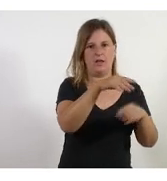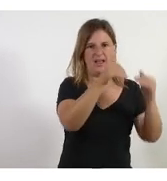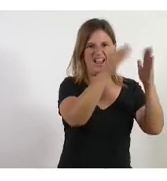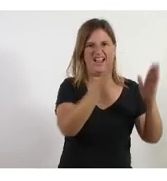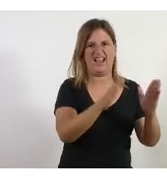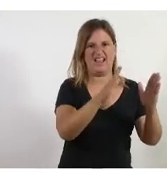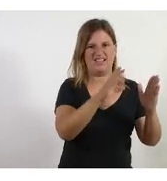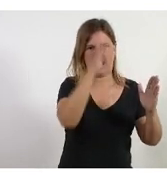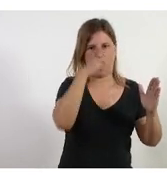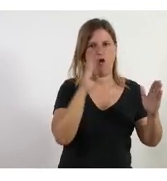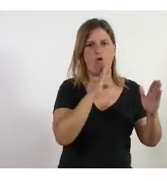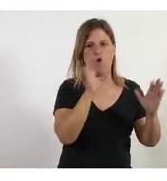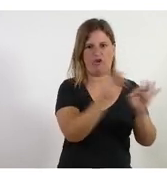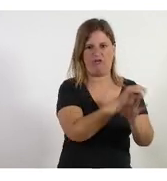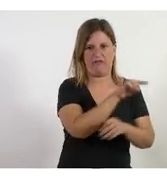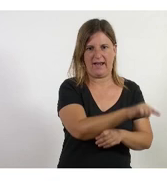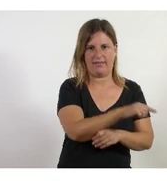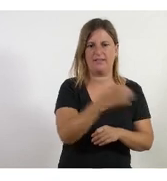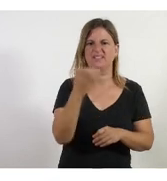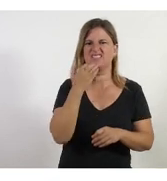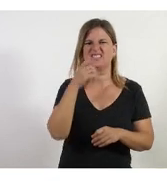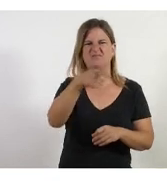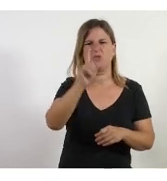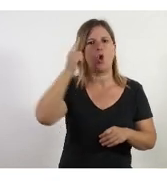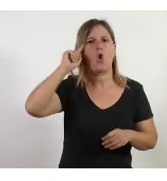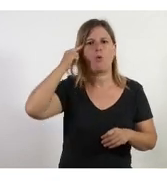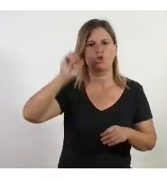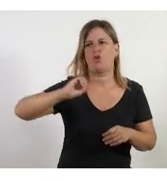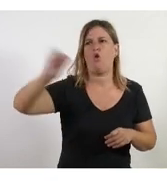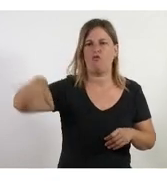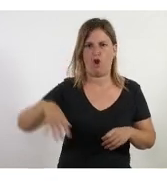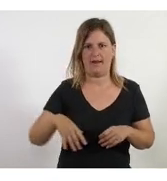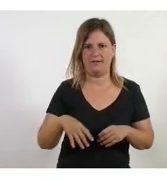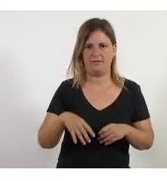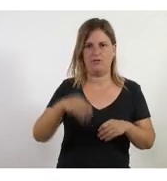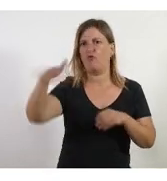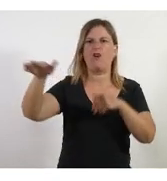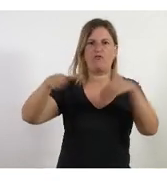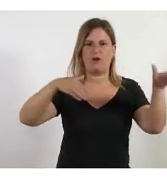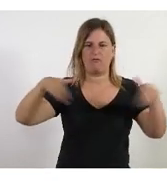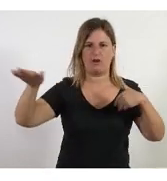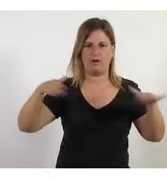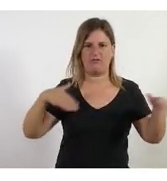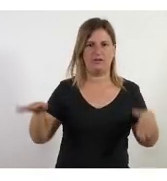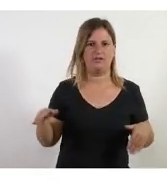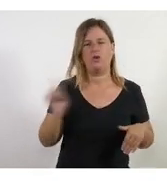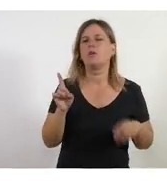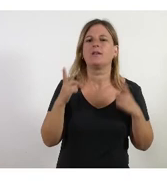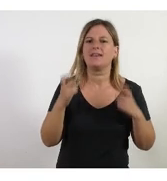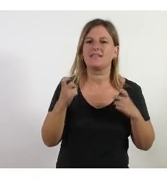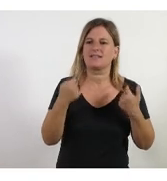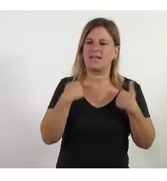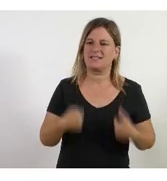no serveix, fora. Està boig i boja. Estem d'acord amb això? Necessitem sentir